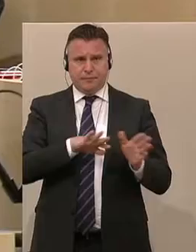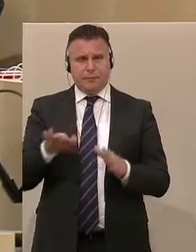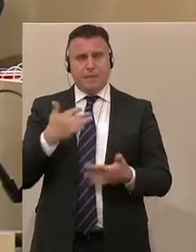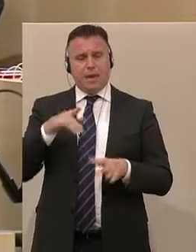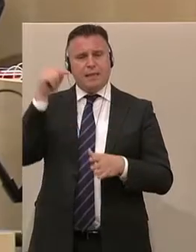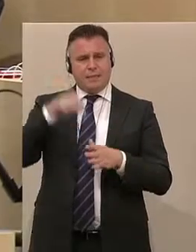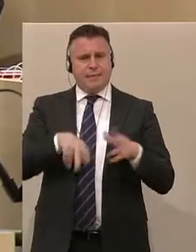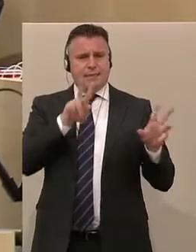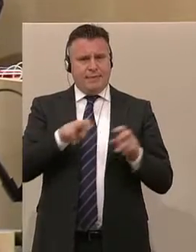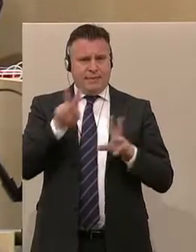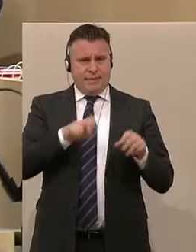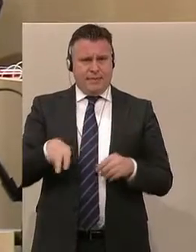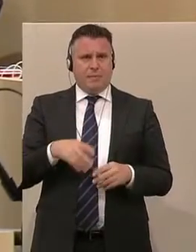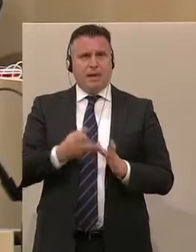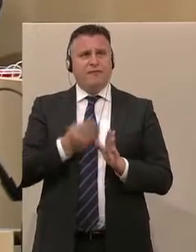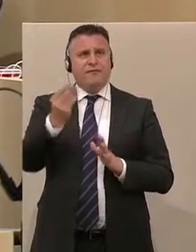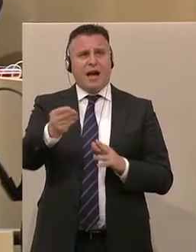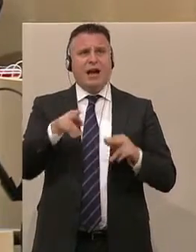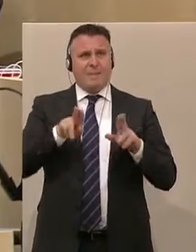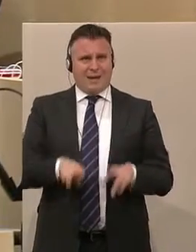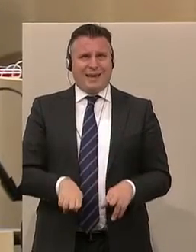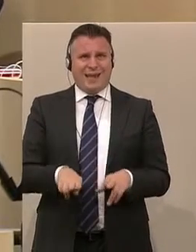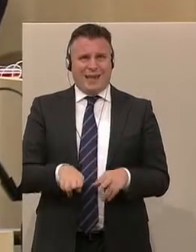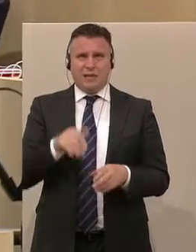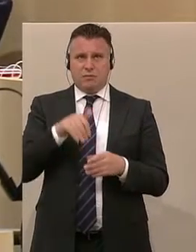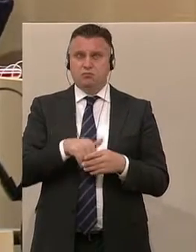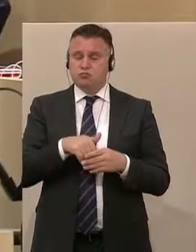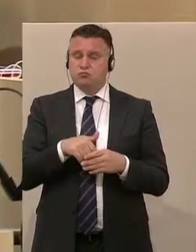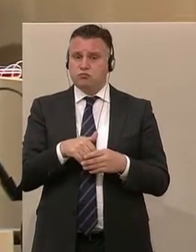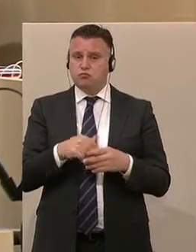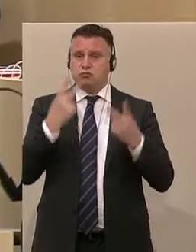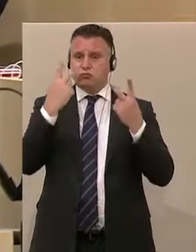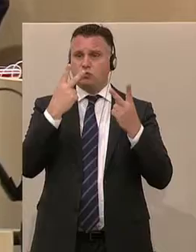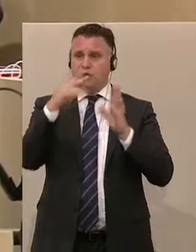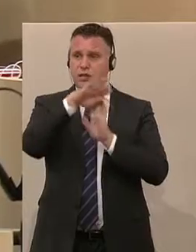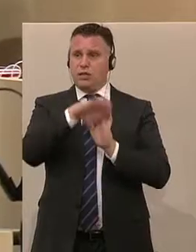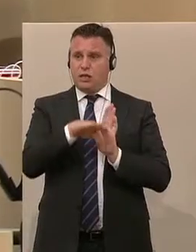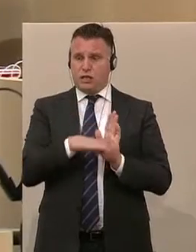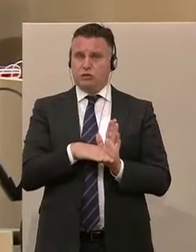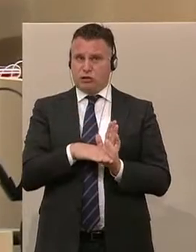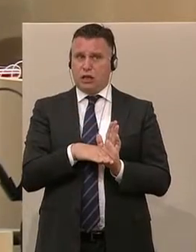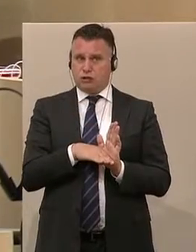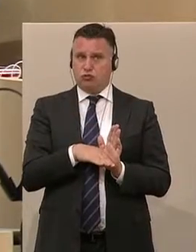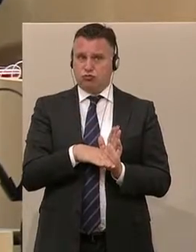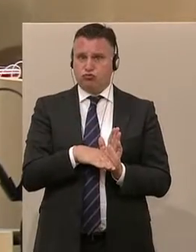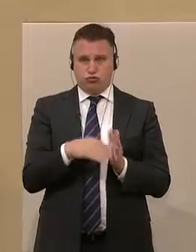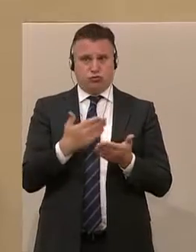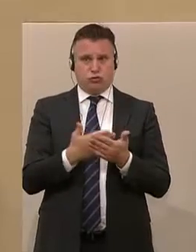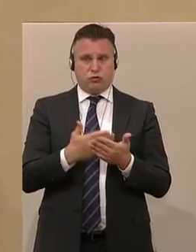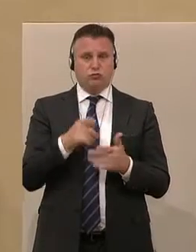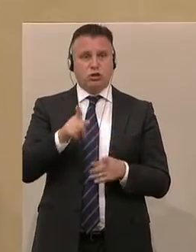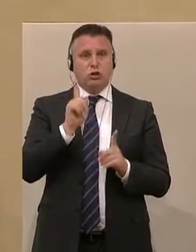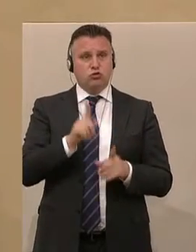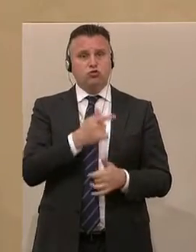medias res. Das Vergaberecht in der ist eines der wichtigsten Gesetzesmaterien und es geht hier